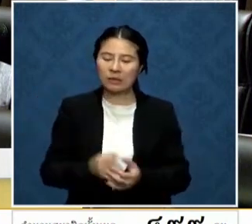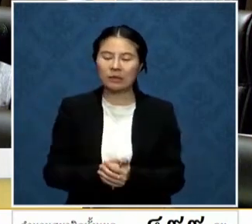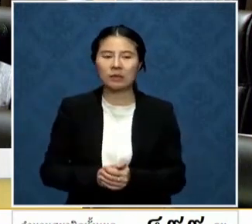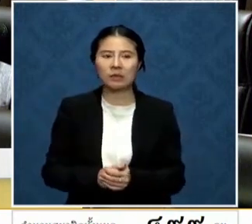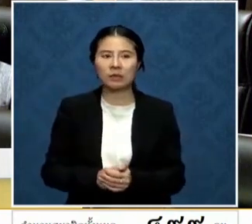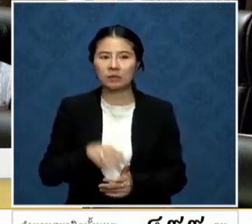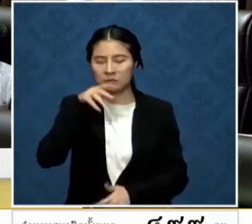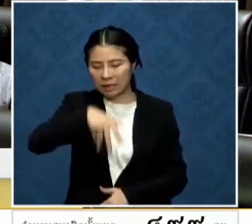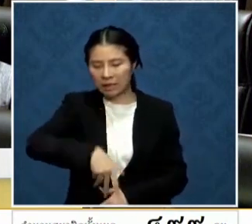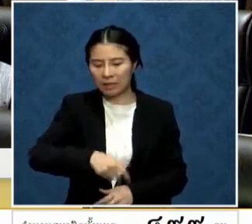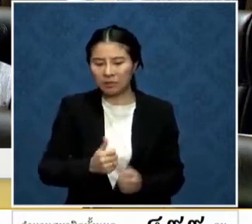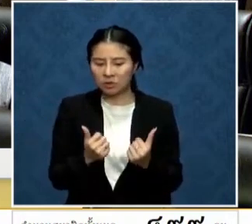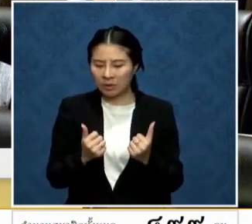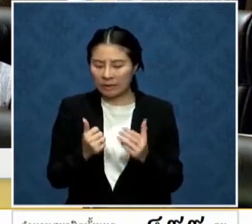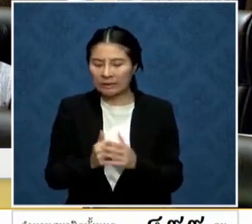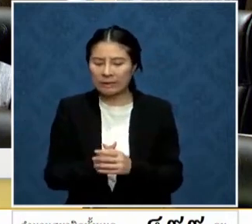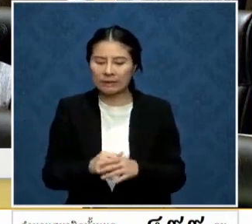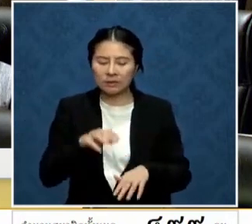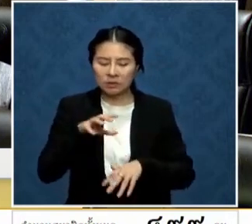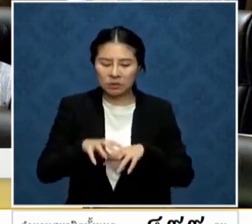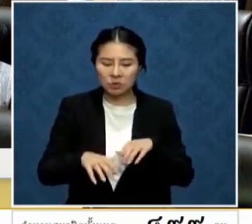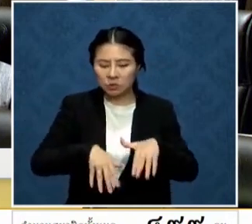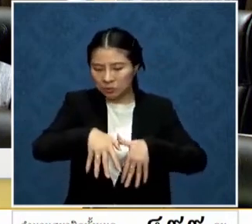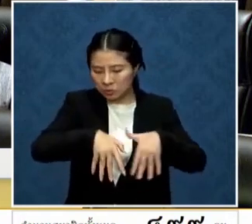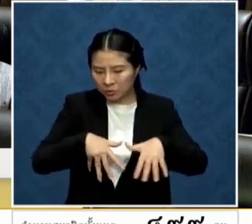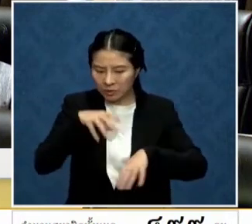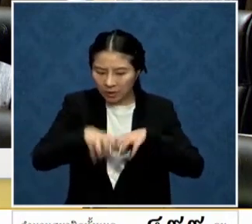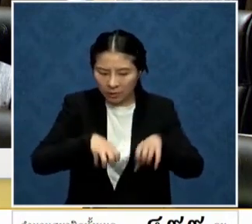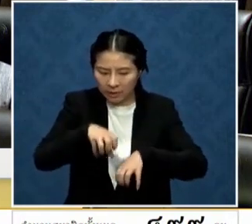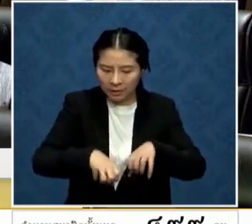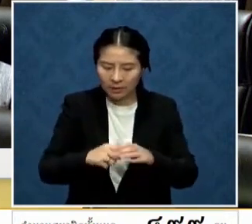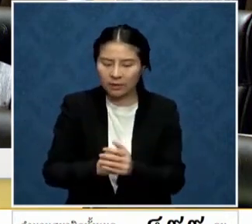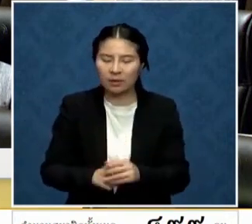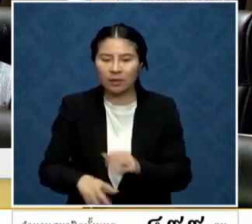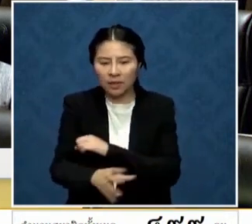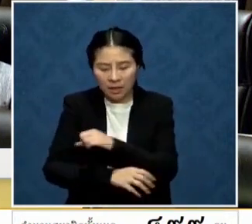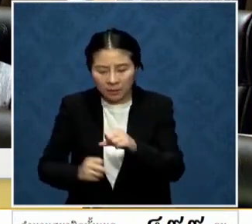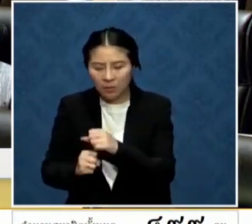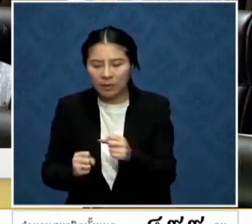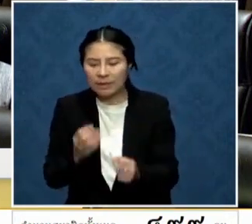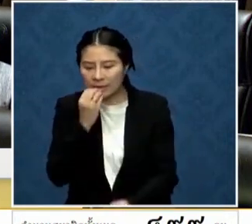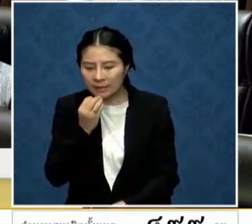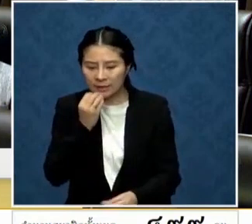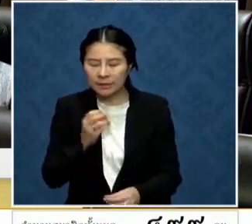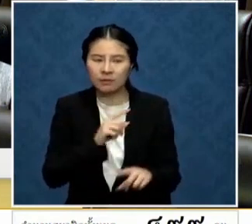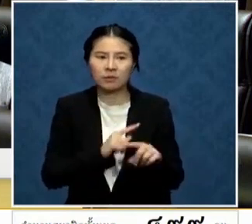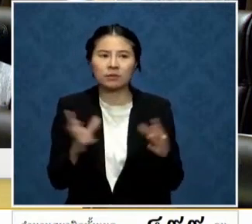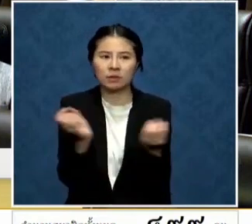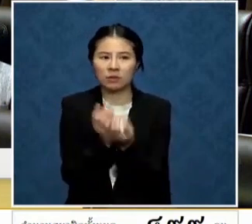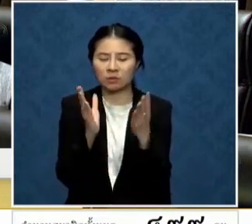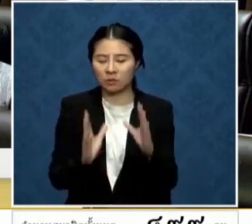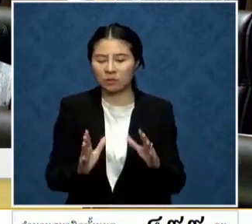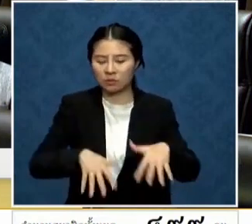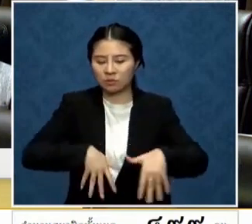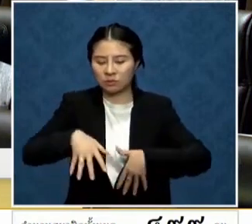ตอนนี้คือสัตว์ที่เข้ามาหากินและใช้ชีวิตอยู่ในชุมชนต่างๆเรื่องเหล่านี้ถ้าไม่ถูกหยิบยกมาแก้ไขพูดคุยกันเพื่อหาทาง